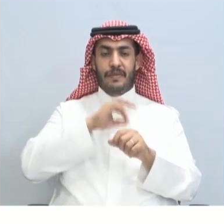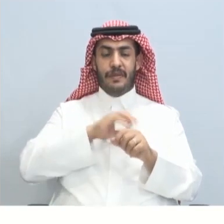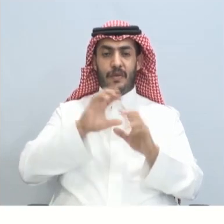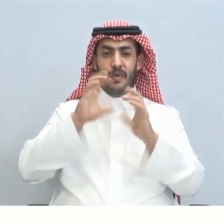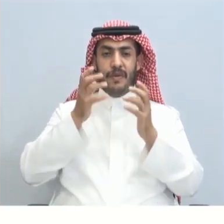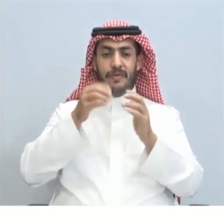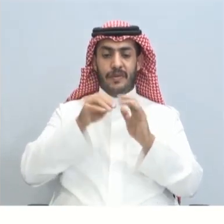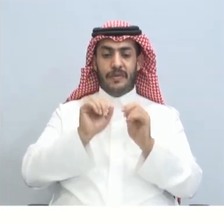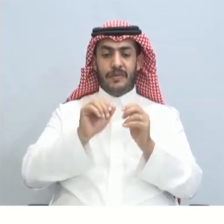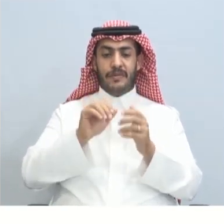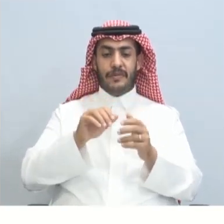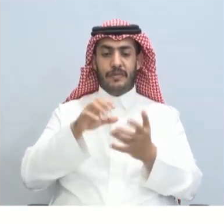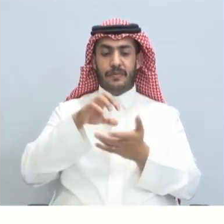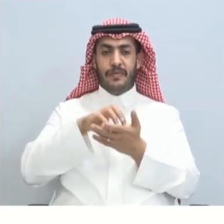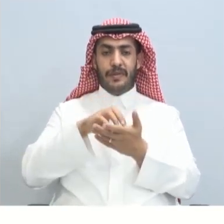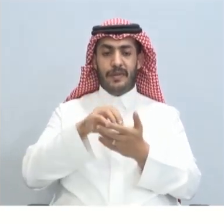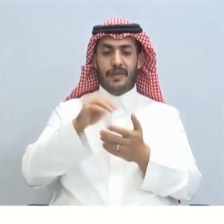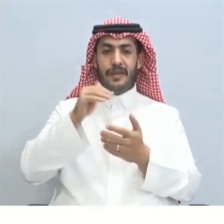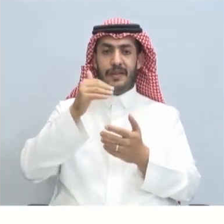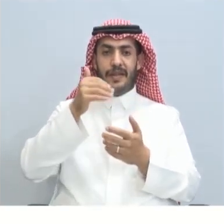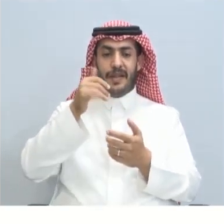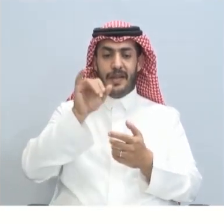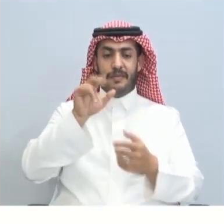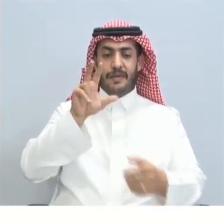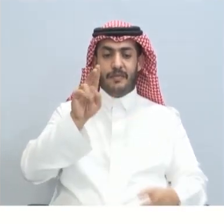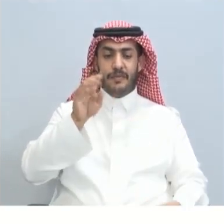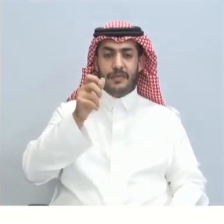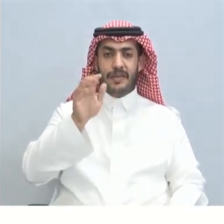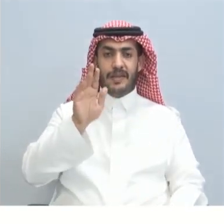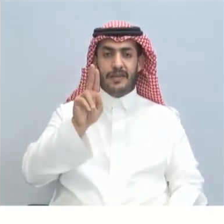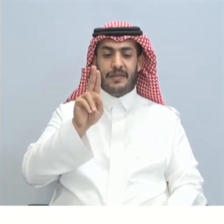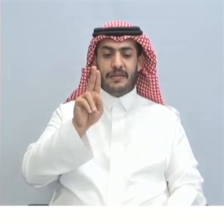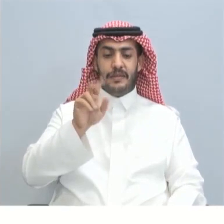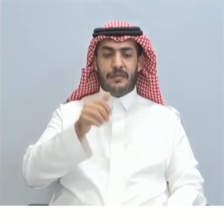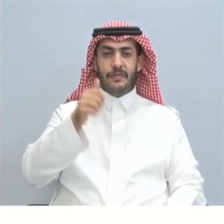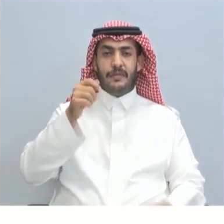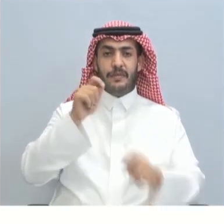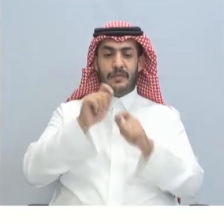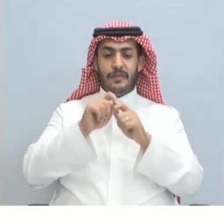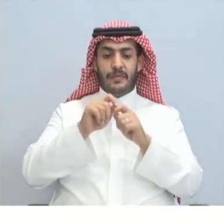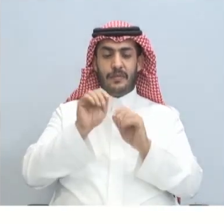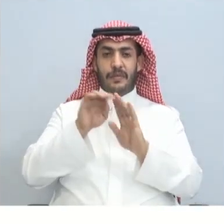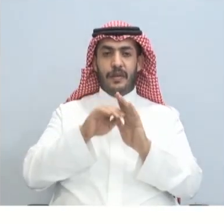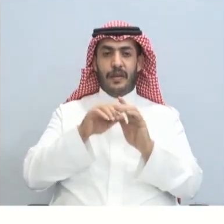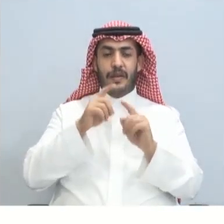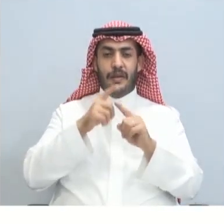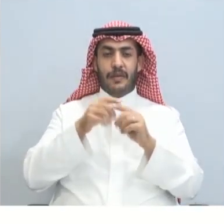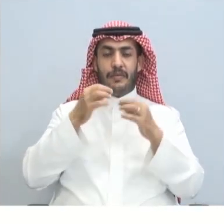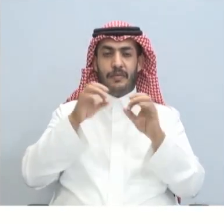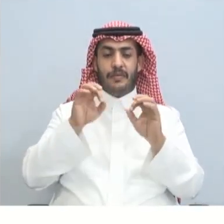الغرفه او الصف اما بالنسبه لخام البوكسايت مواد مصنوعه من الالومنيوم